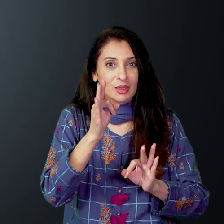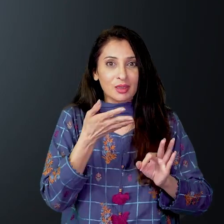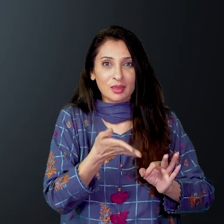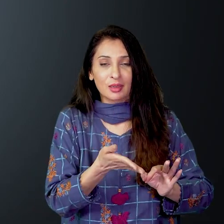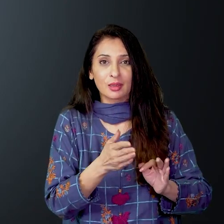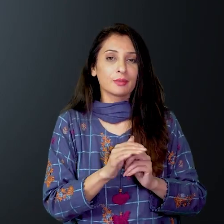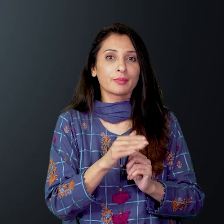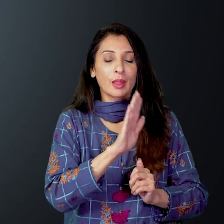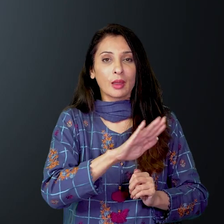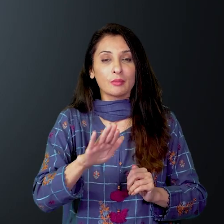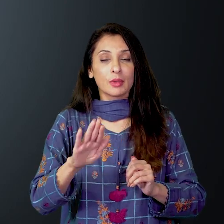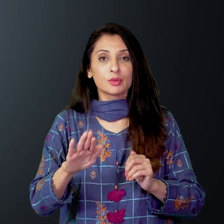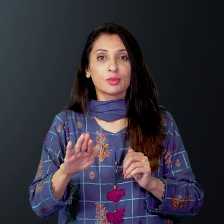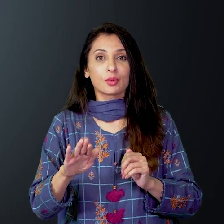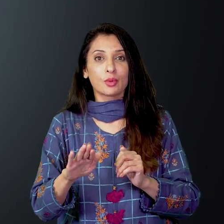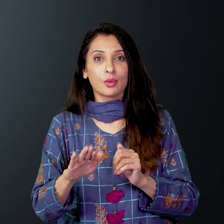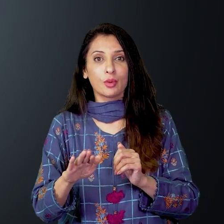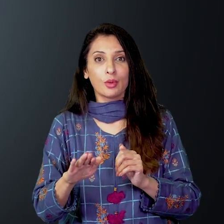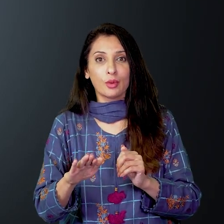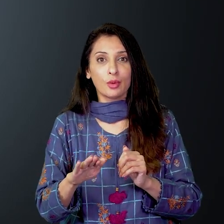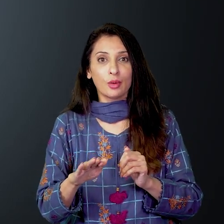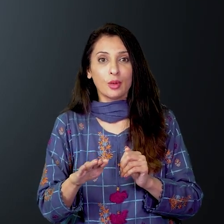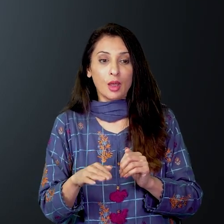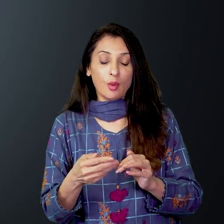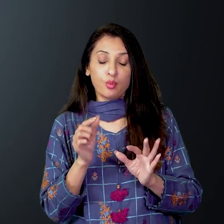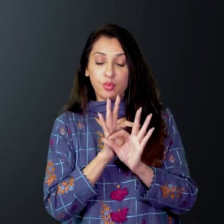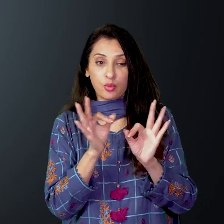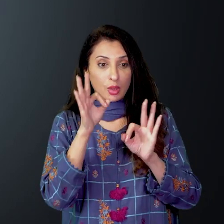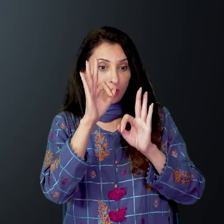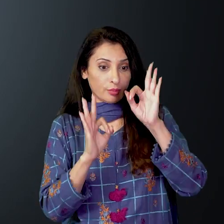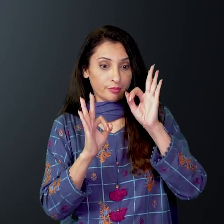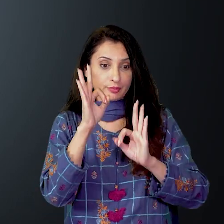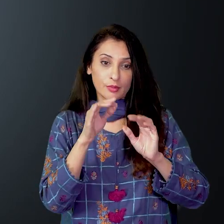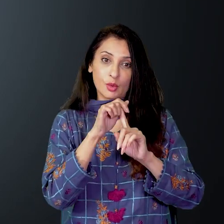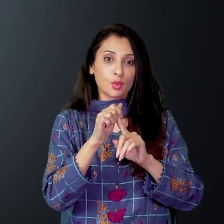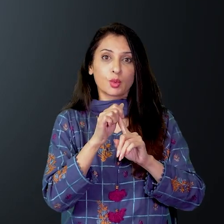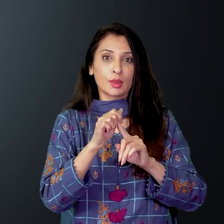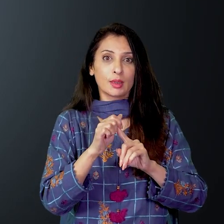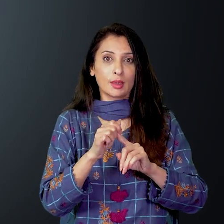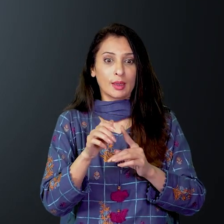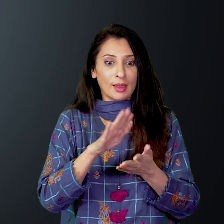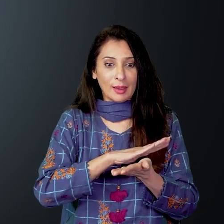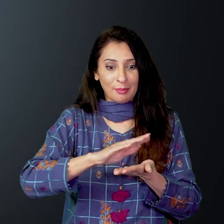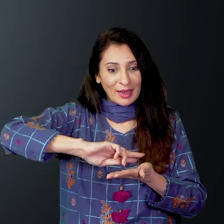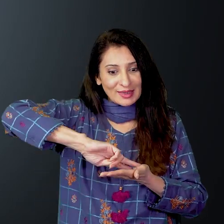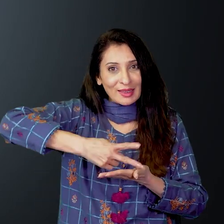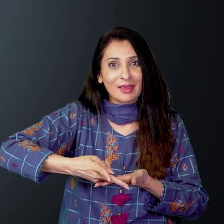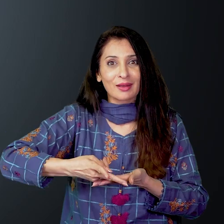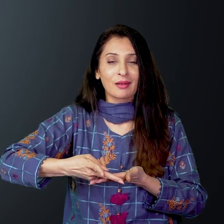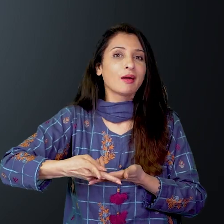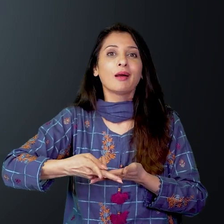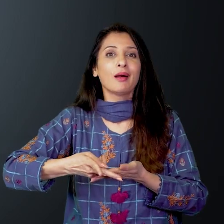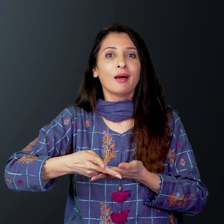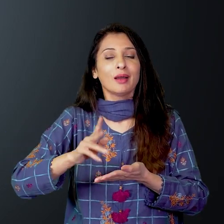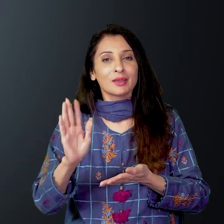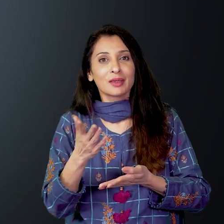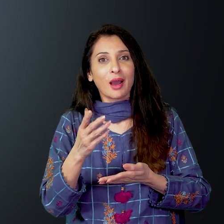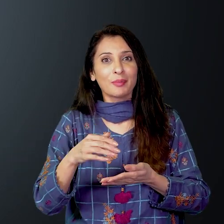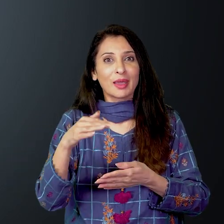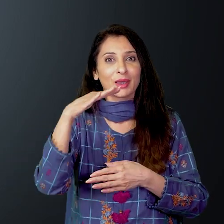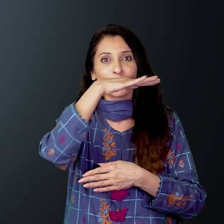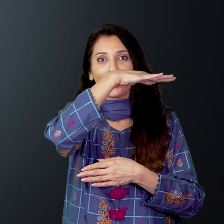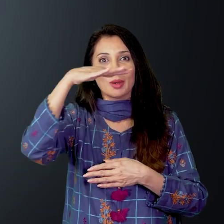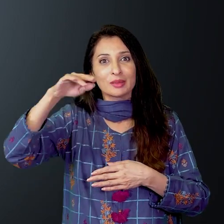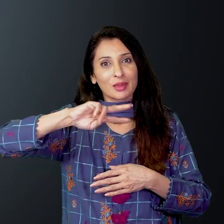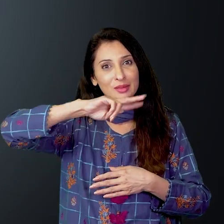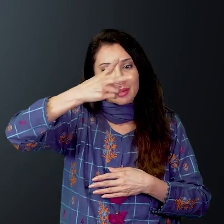कि बच्चों को ज़्यादा से ज़्यादा अपनी सुपरविज़न में रखें। बेड से गिरना, छत से गिरना, खिलौनों के